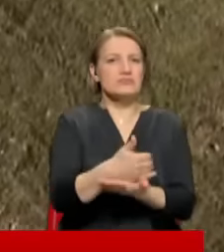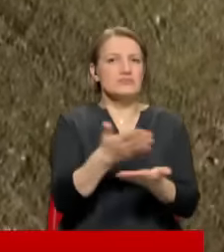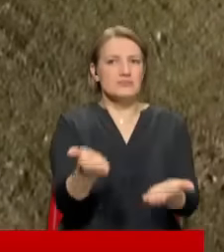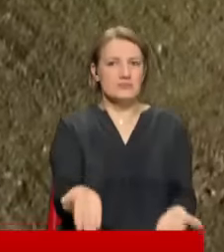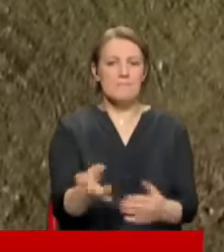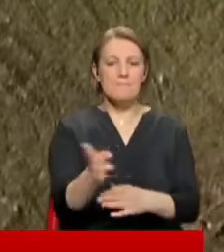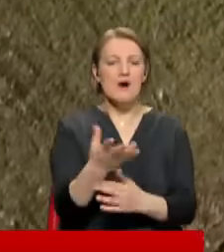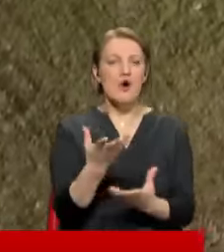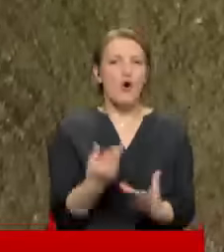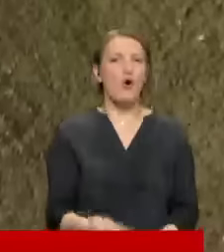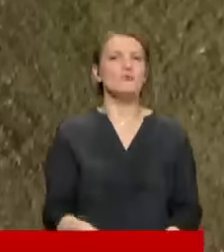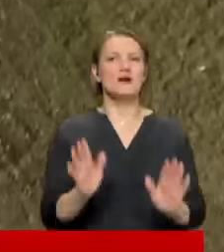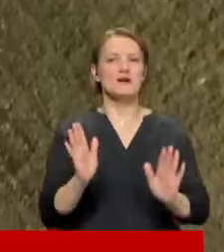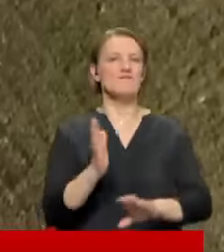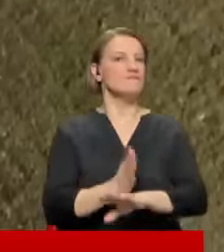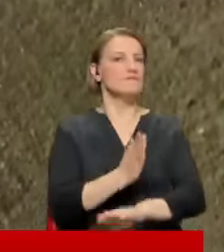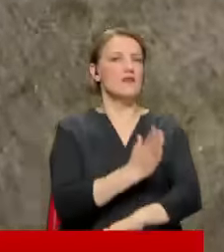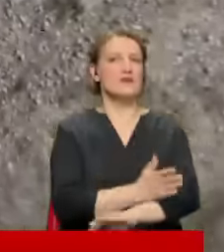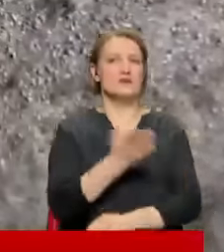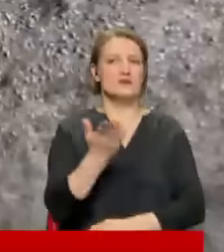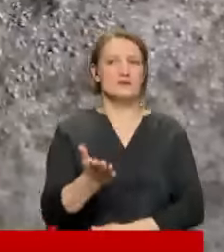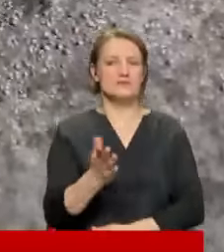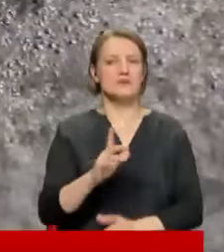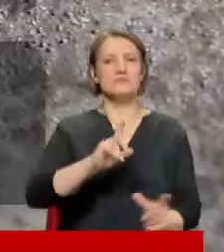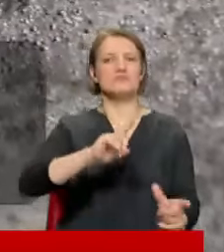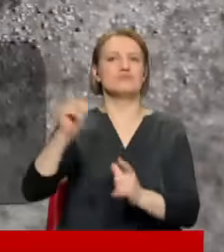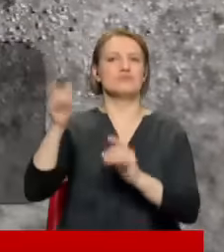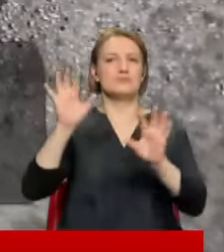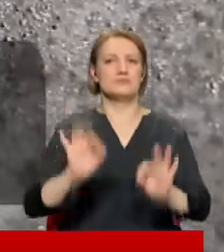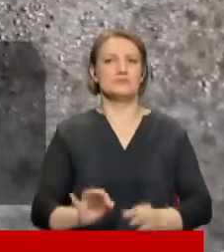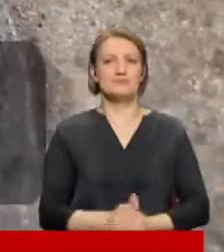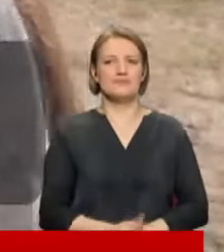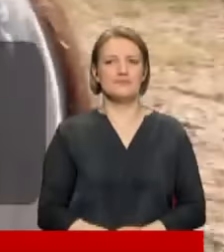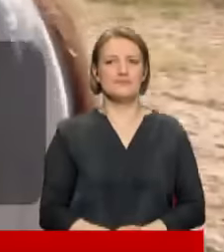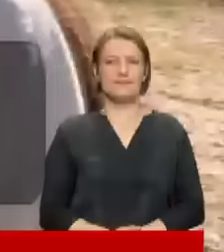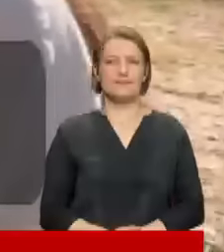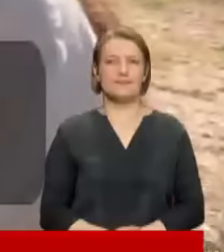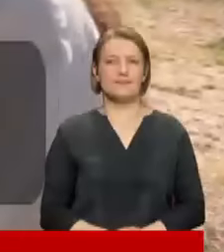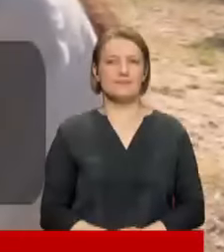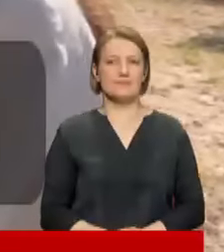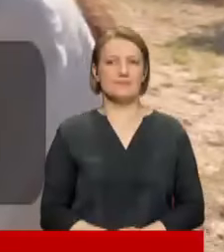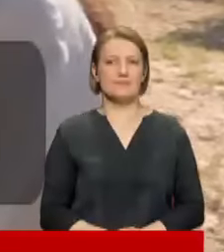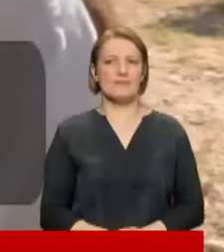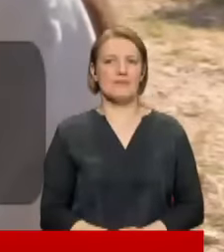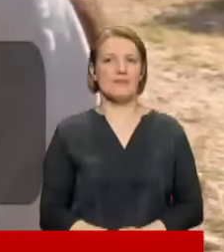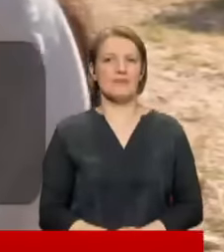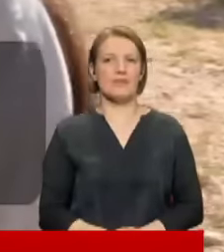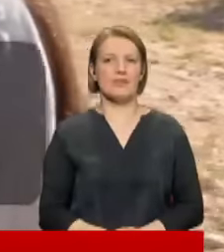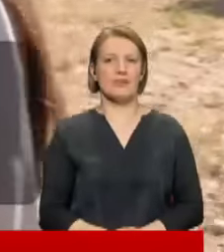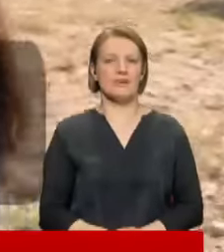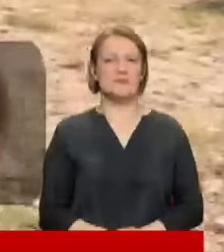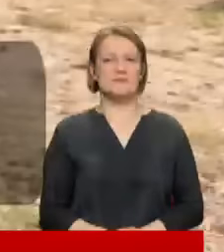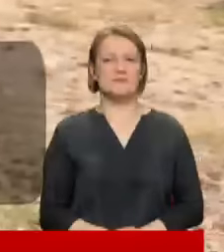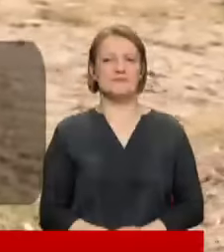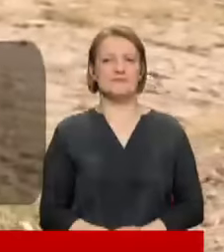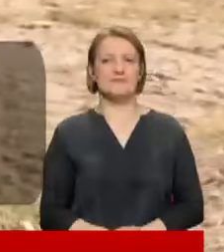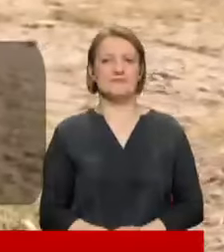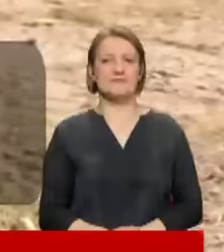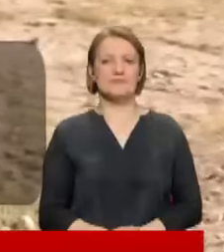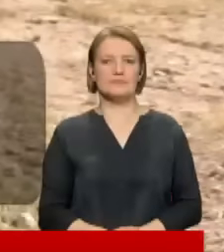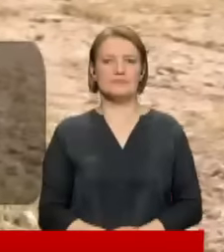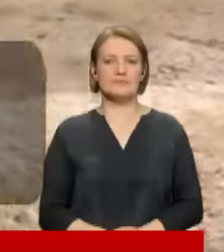Balıkçılık olmayınca vatandaşlarımız göçe başladı. Şapır şapır dalgalar diyeyim, böyle bağrımıza çarpıydı. Şimdi ne